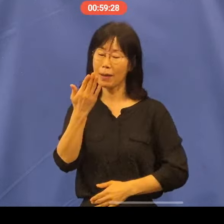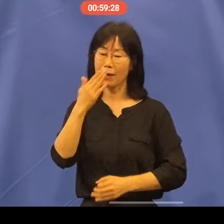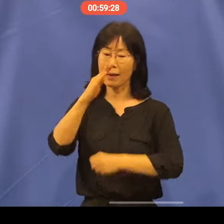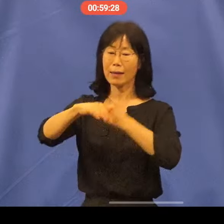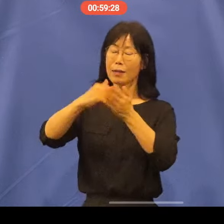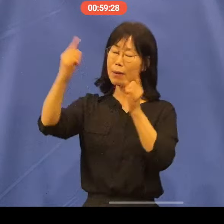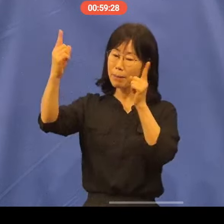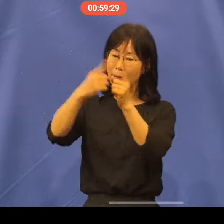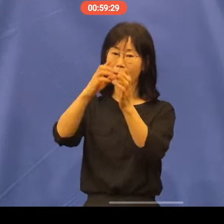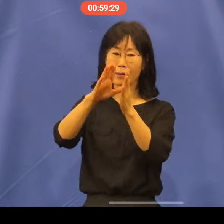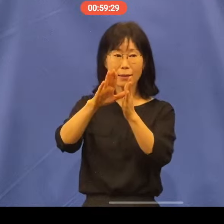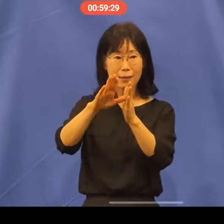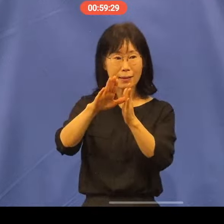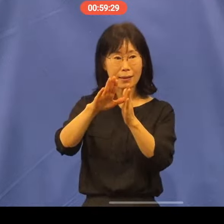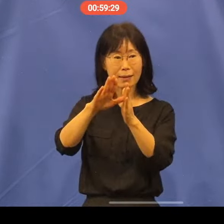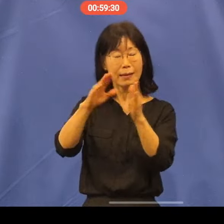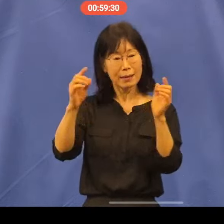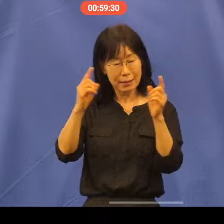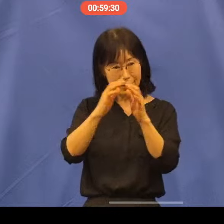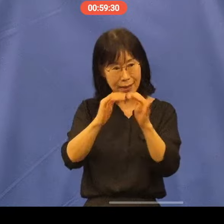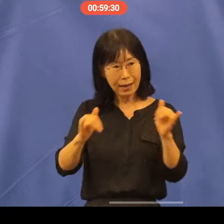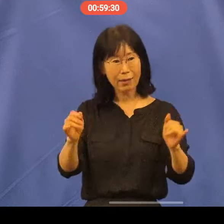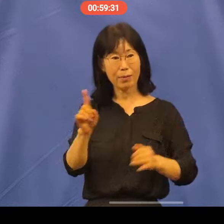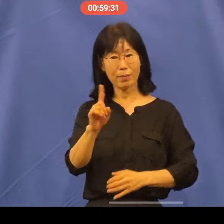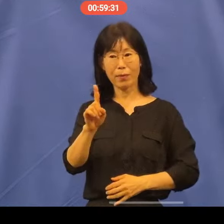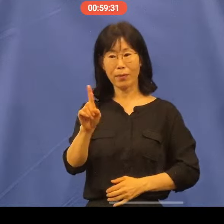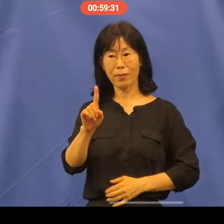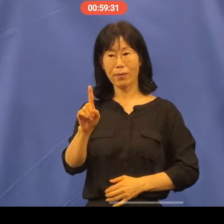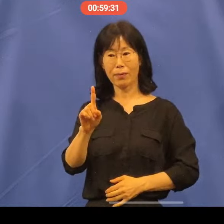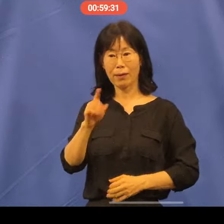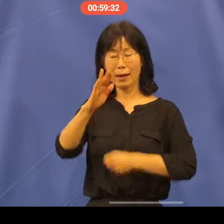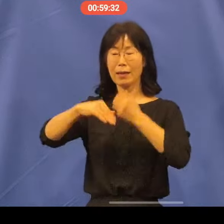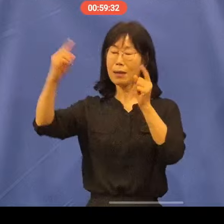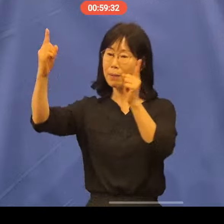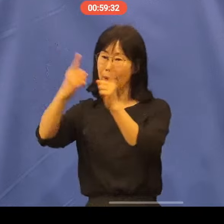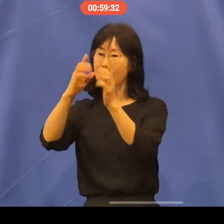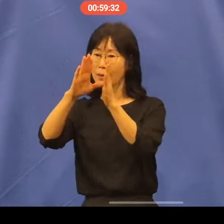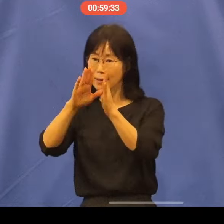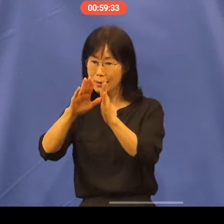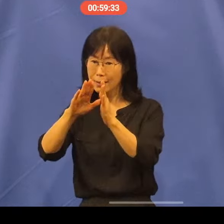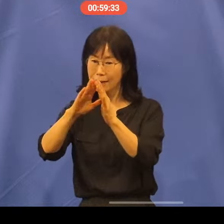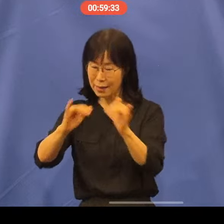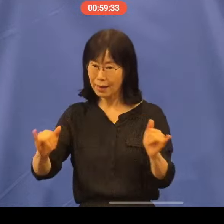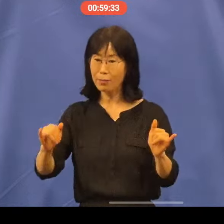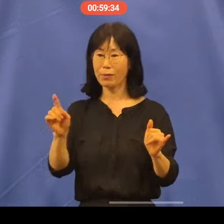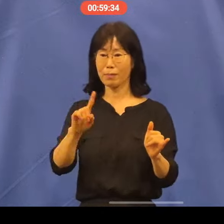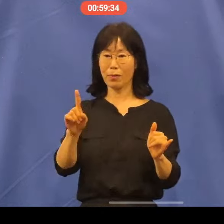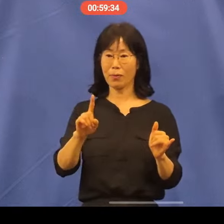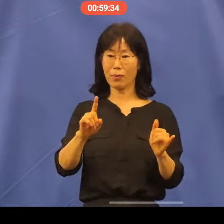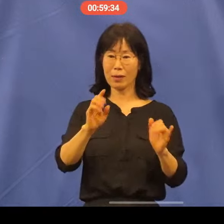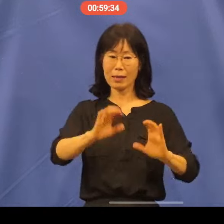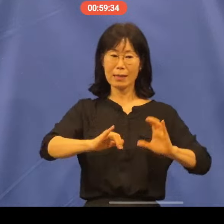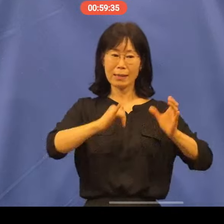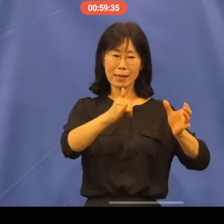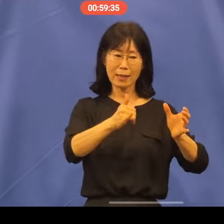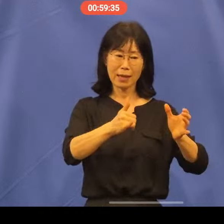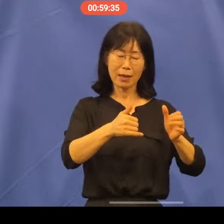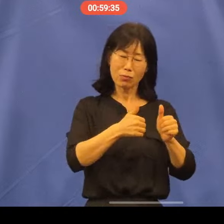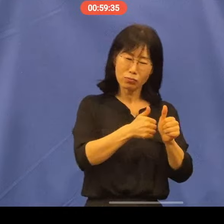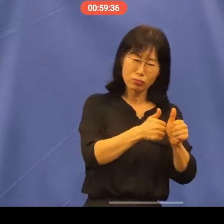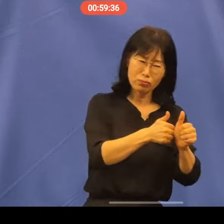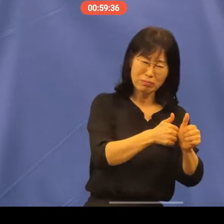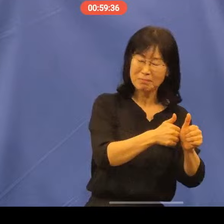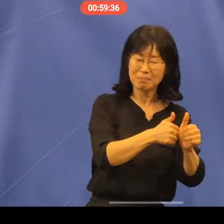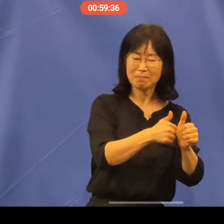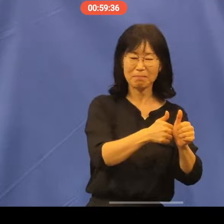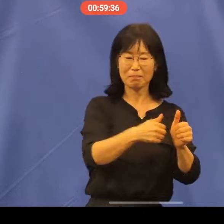만난 사람들은 이 세상의 것들로부터 자유로워져요. 그 하나님을 예배하고